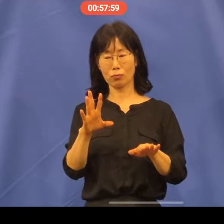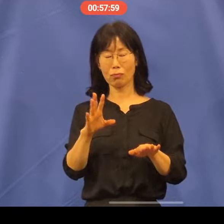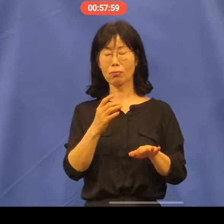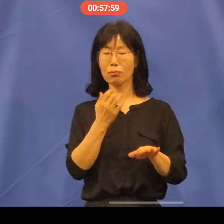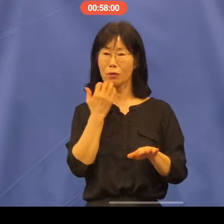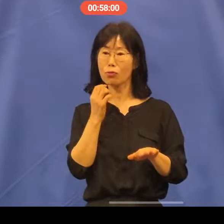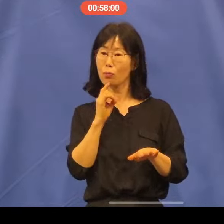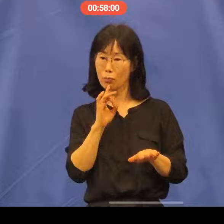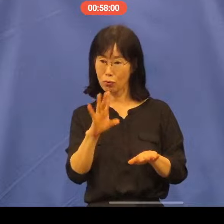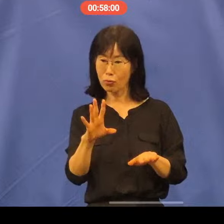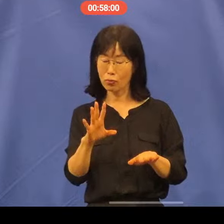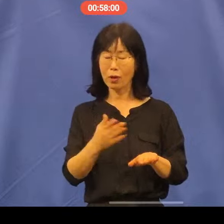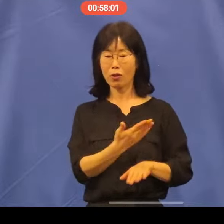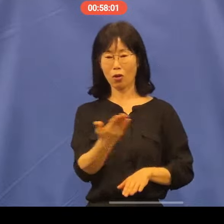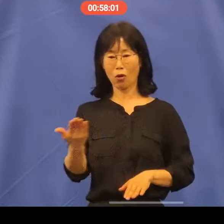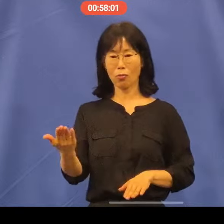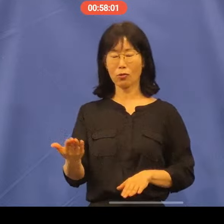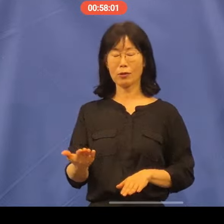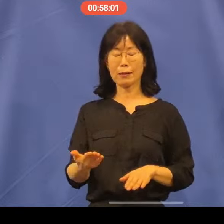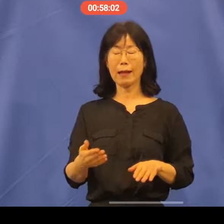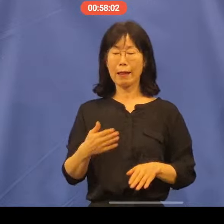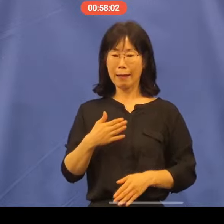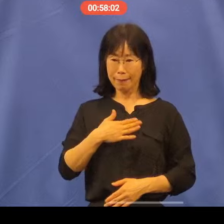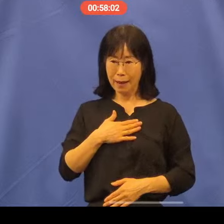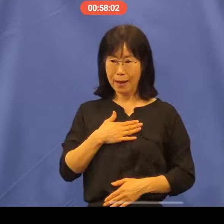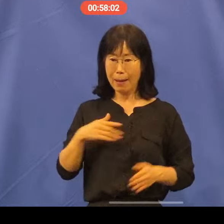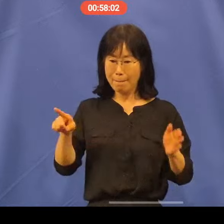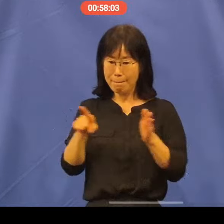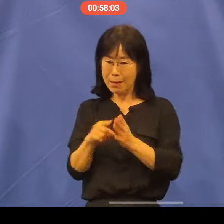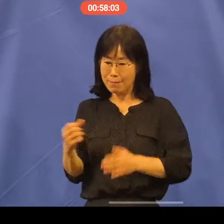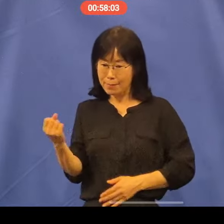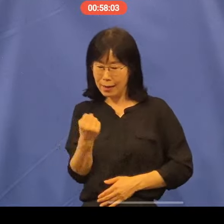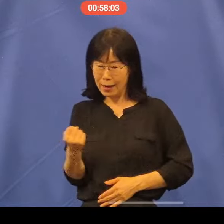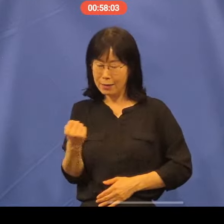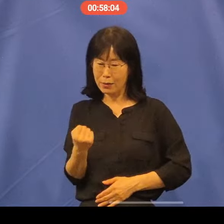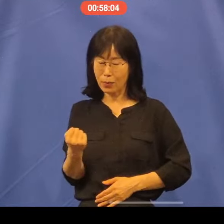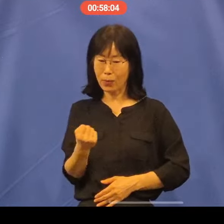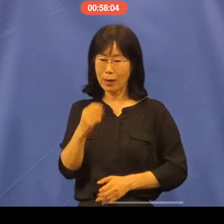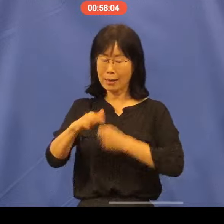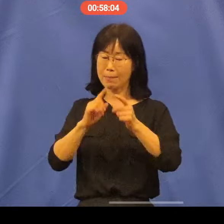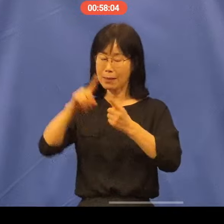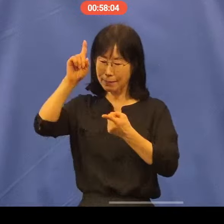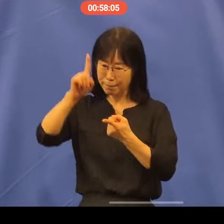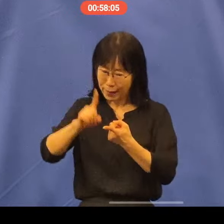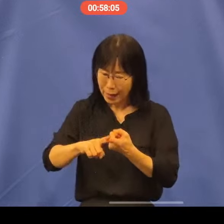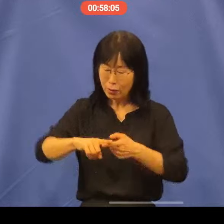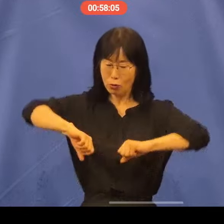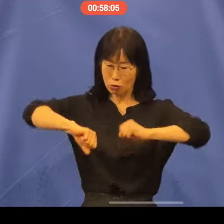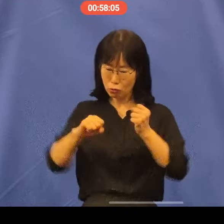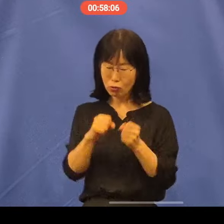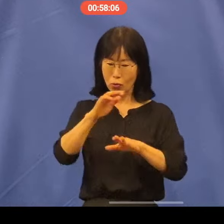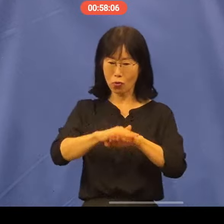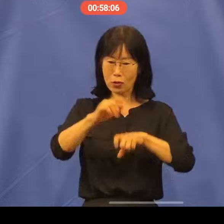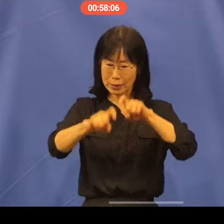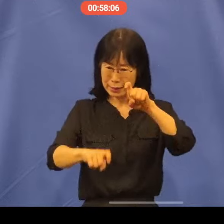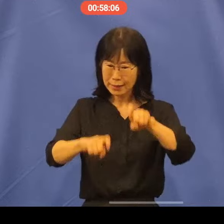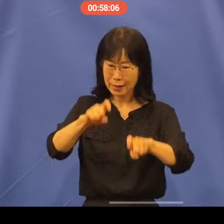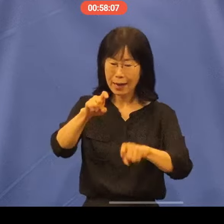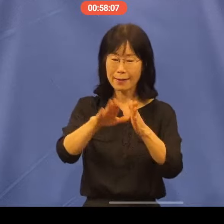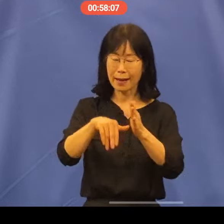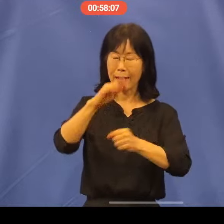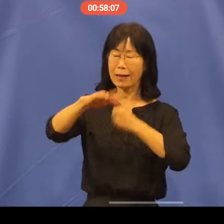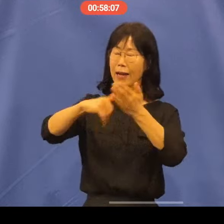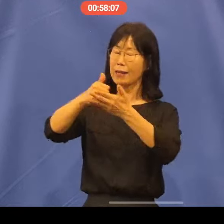삶을 믿음의 용기를 가지고 실행에 옮길 때 그 믿음이 하나님을 기쁘시게 할 줄로